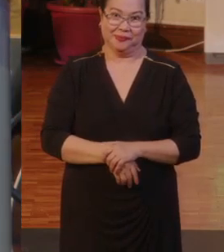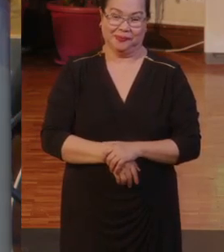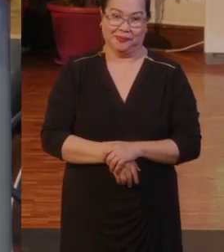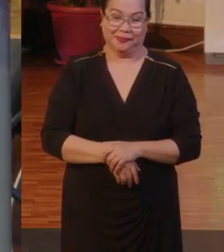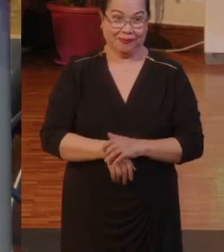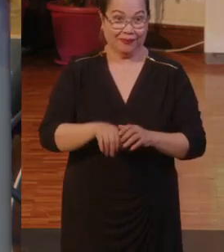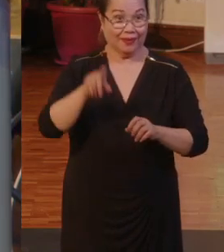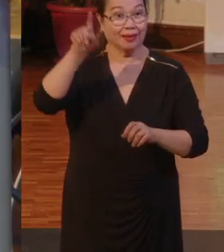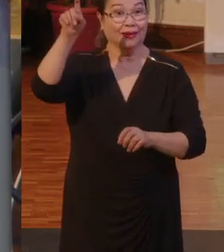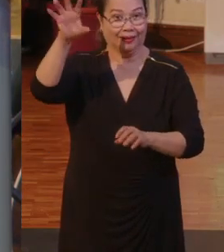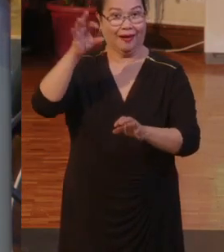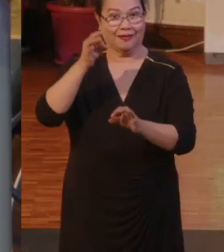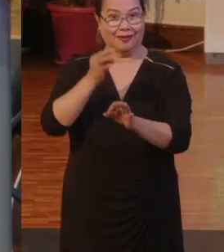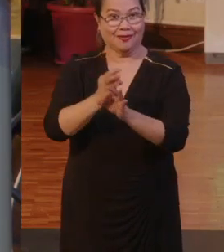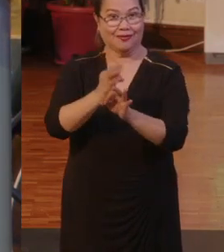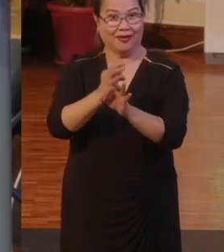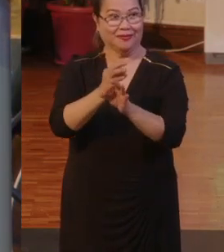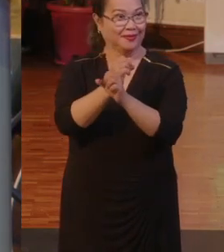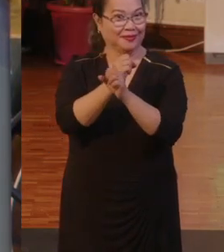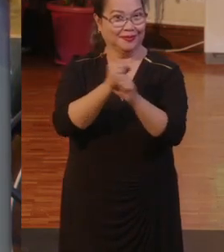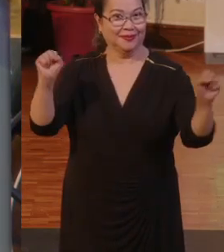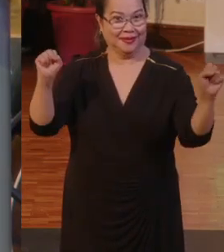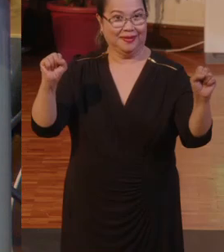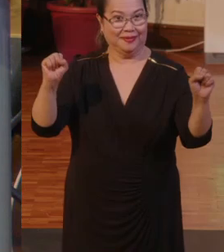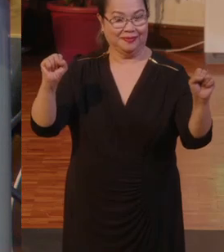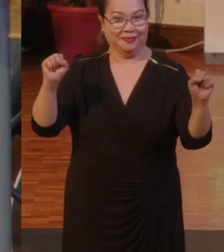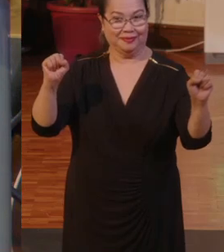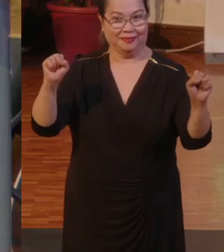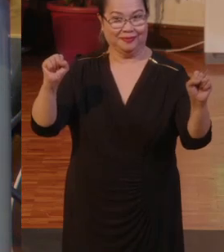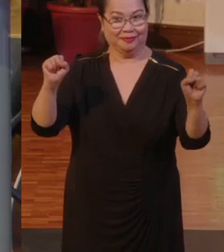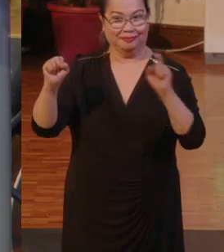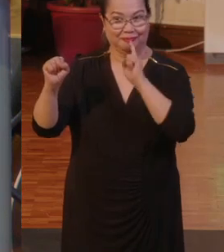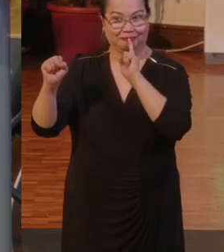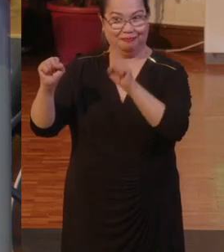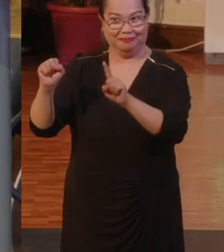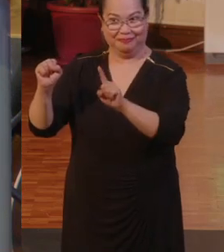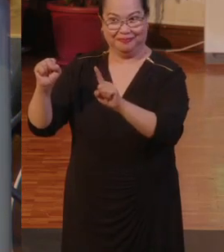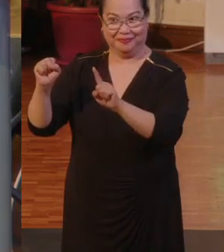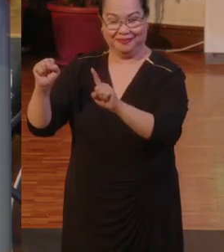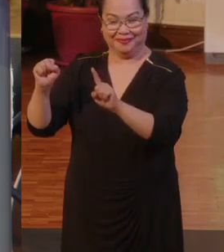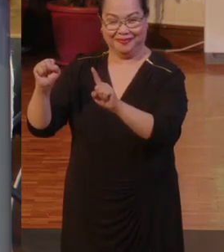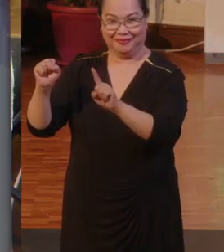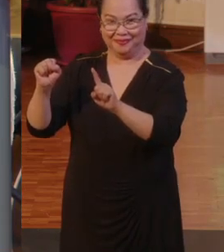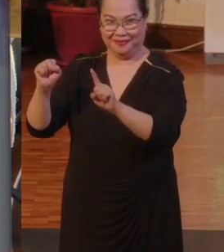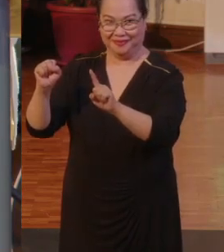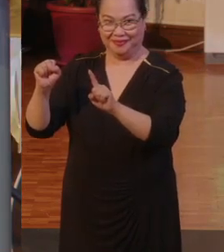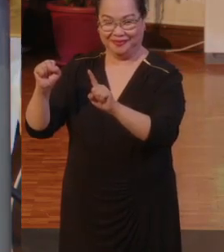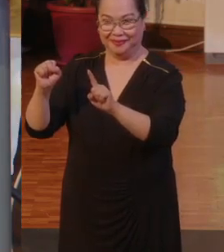Naging tapat ang Diyos sa pagliligtas sa kanila. Mga kapatid,